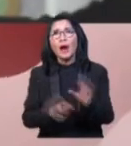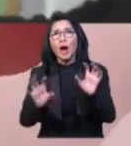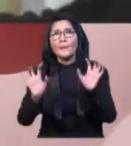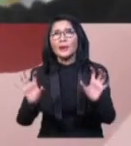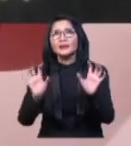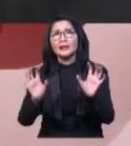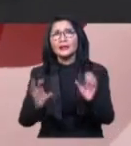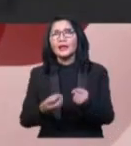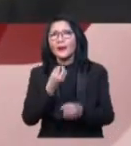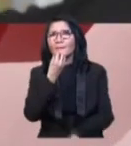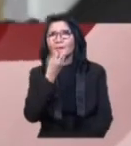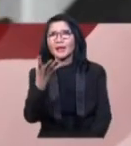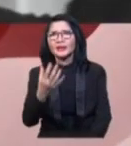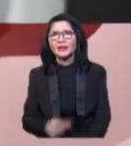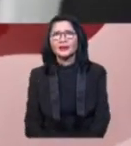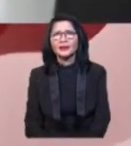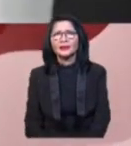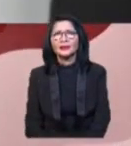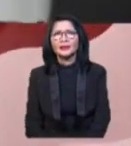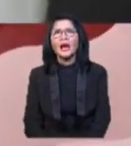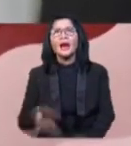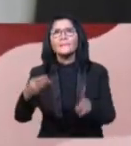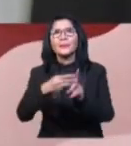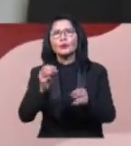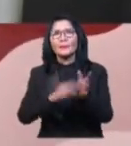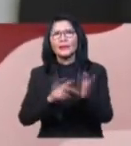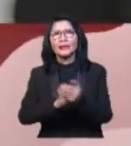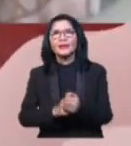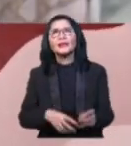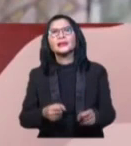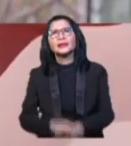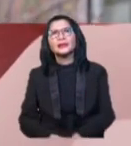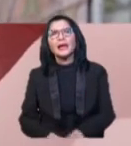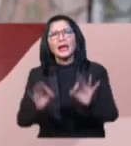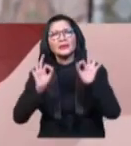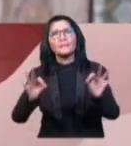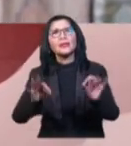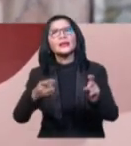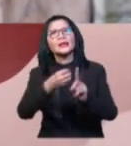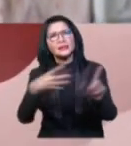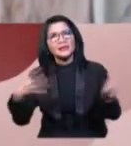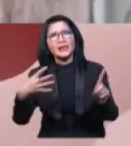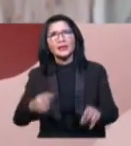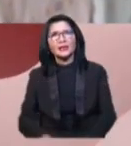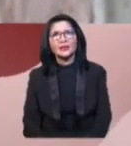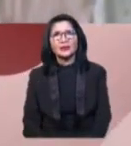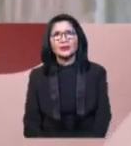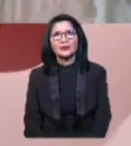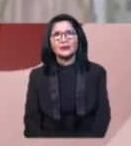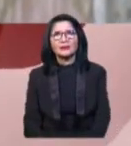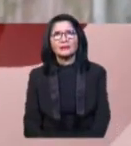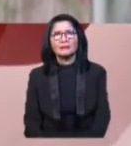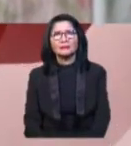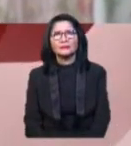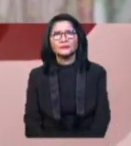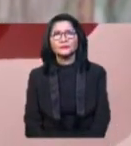yang menyatakan bahwa BPOM ini tepat sasaran dan juga memang ada 85 responden UMKM